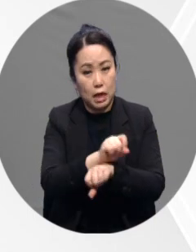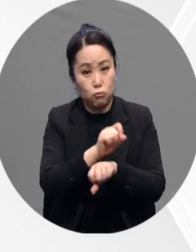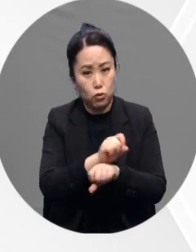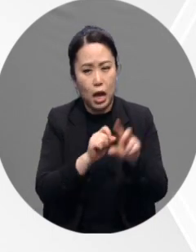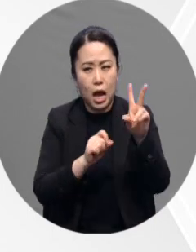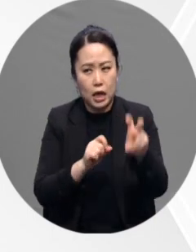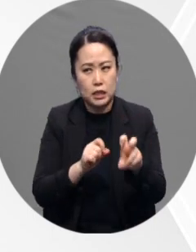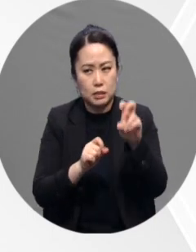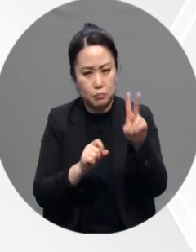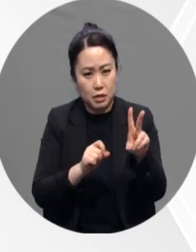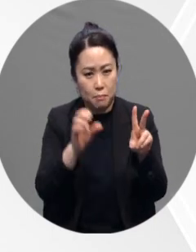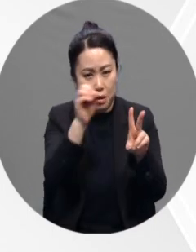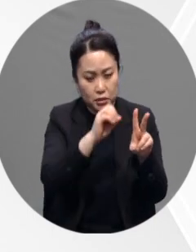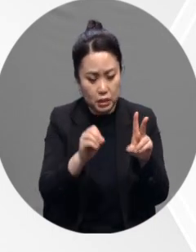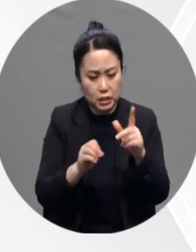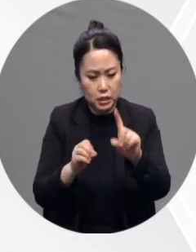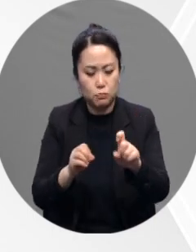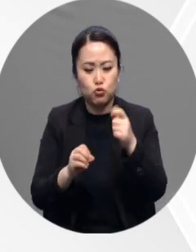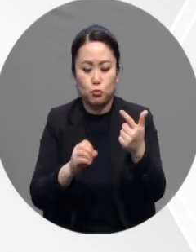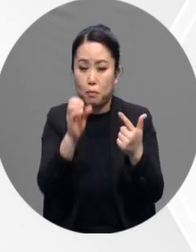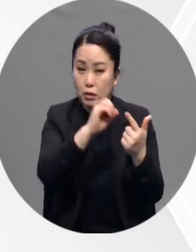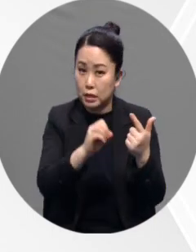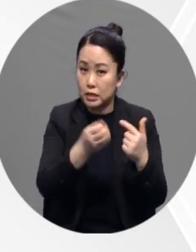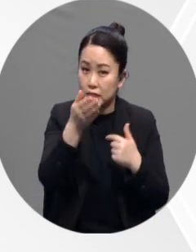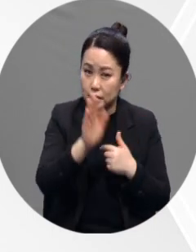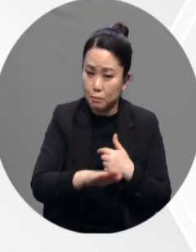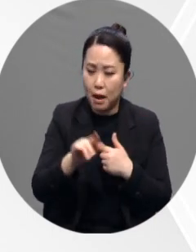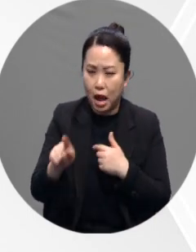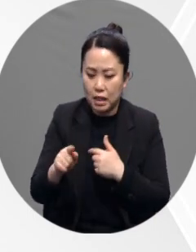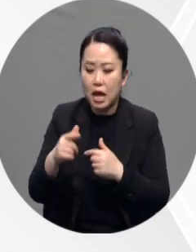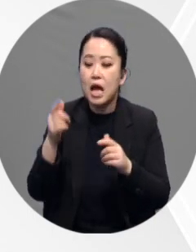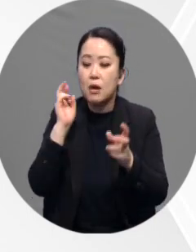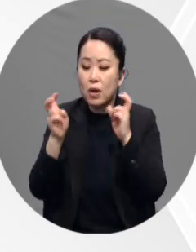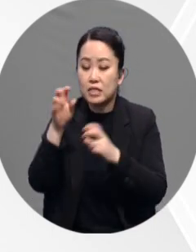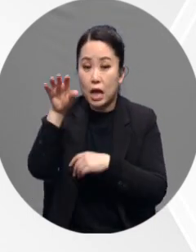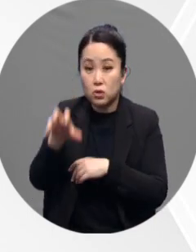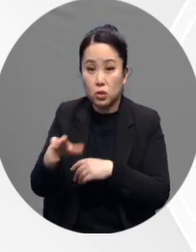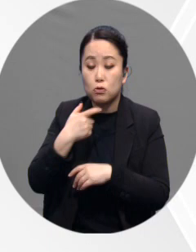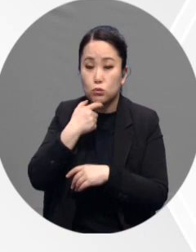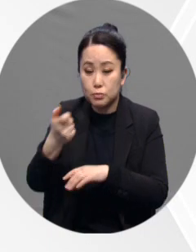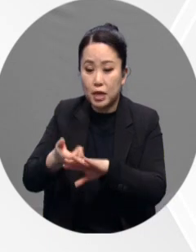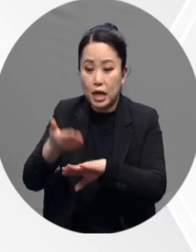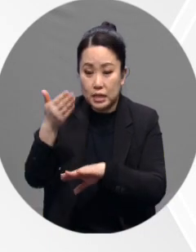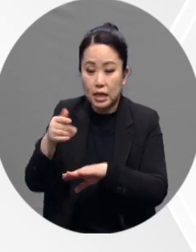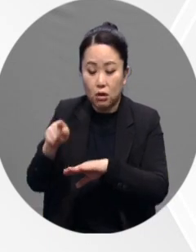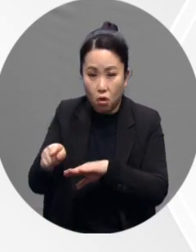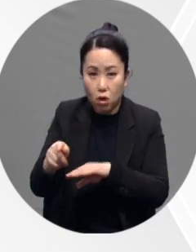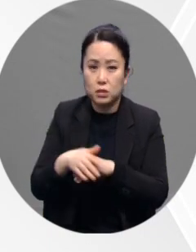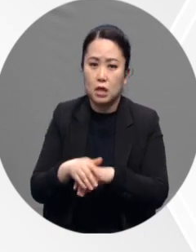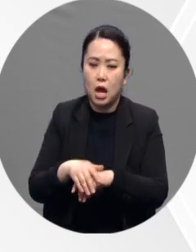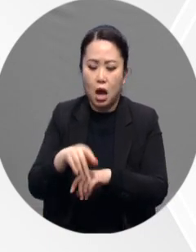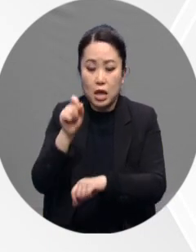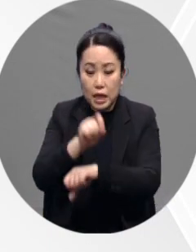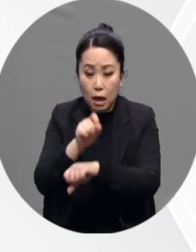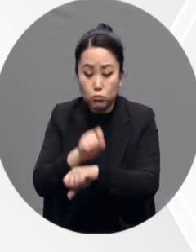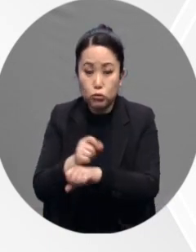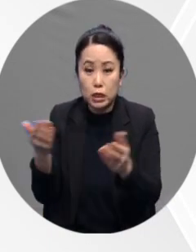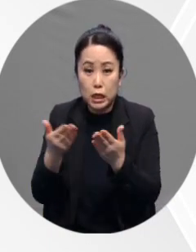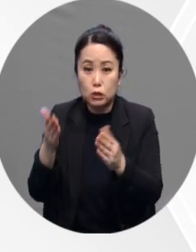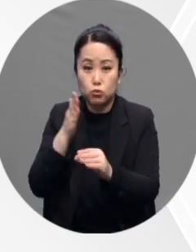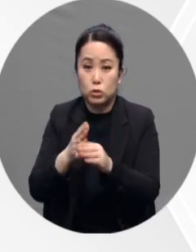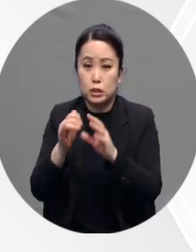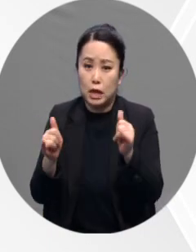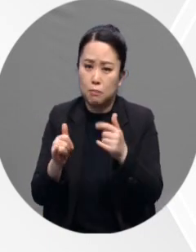22%, 16%로 나타났지만 기업 현장에서 60세 이상 고령자가 이들 직무에 근무하는 비중은